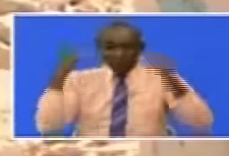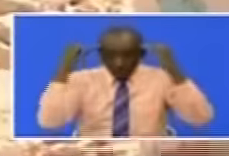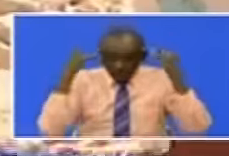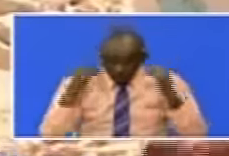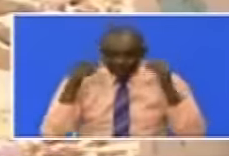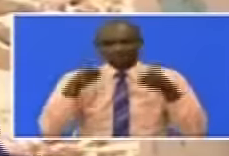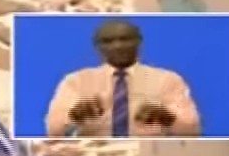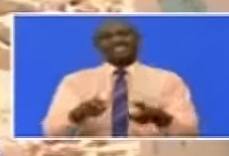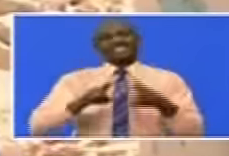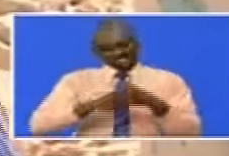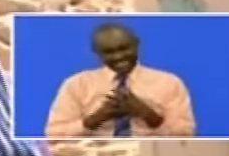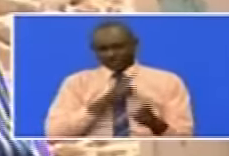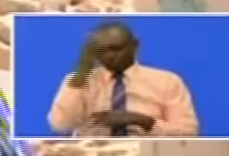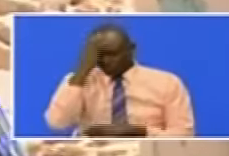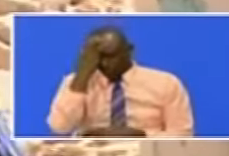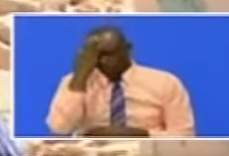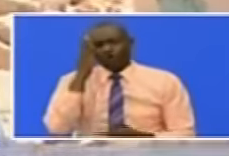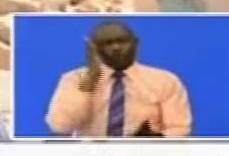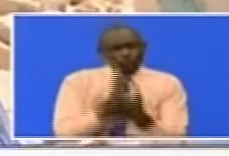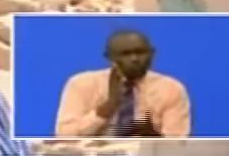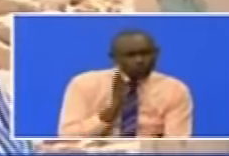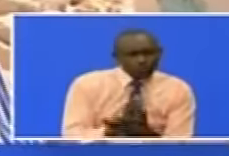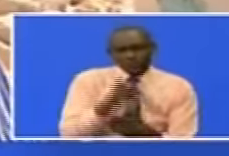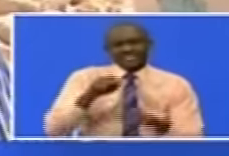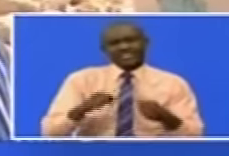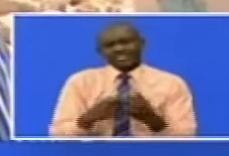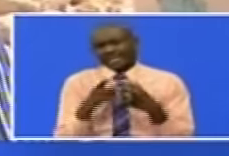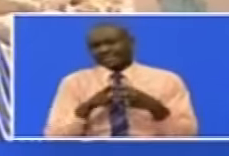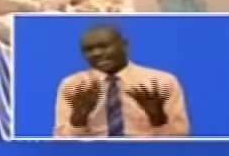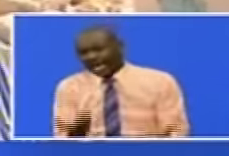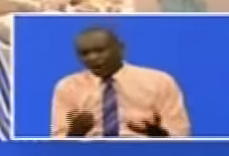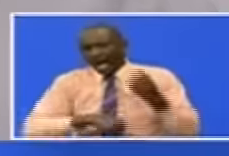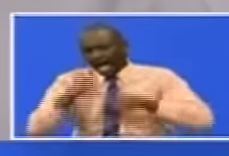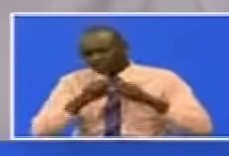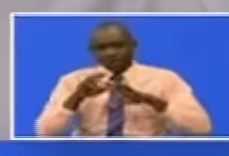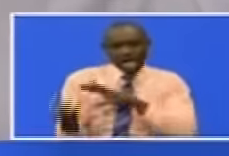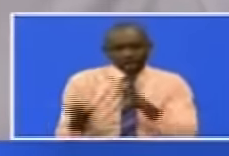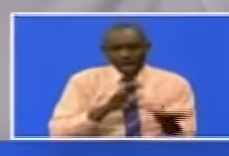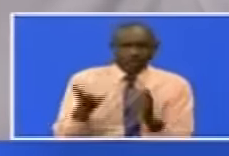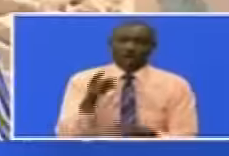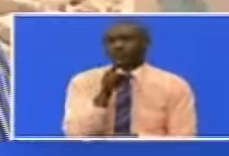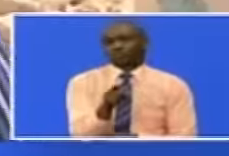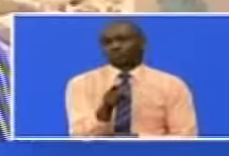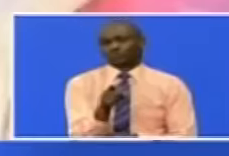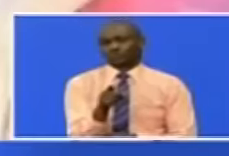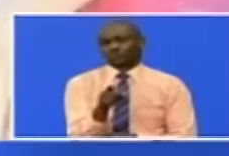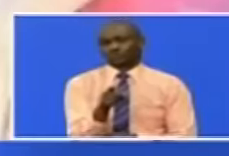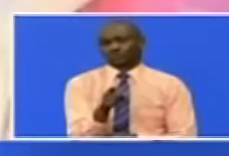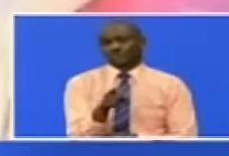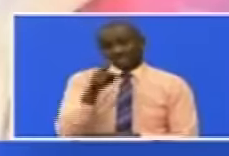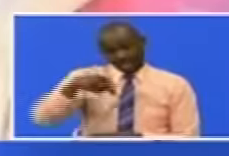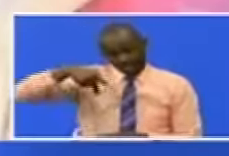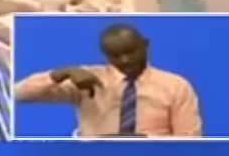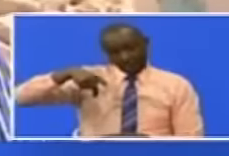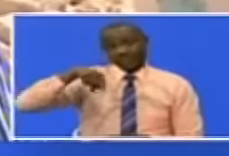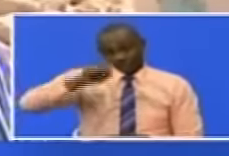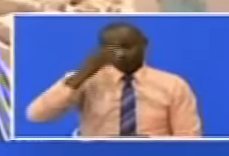vikao vyake hapa kubaini tu jinsi operesheni hiyo ilivyotekelezwa. Huko Peter